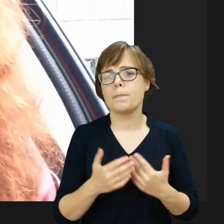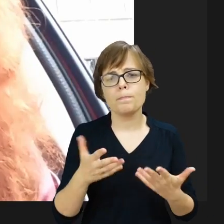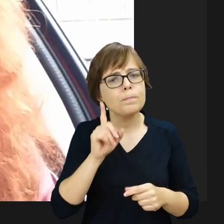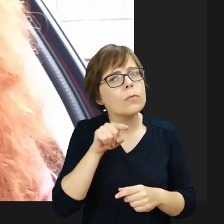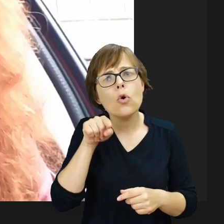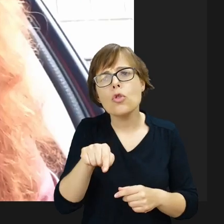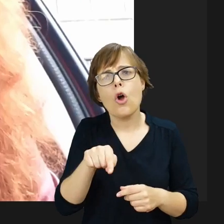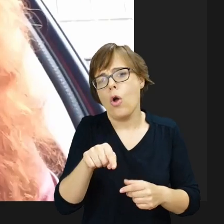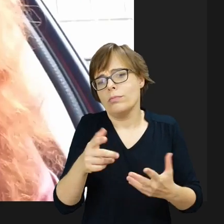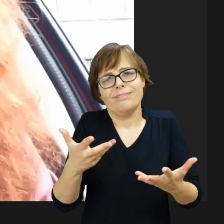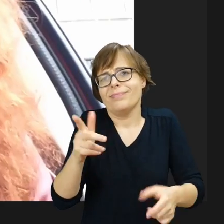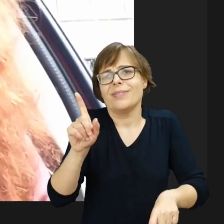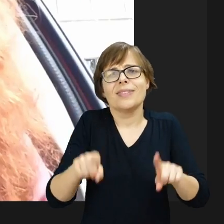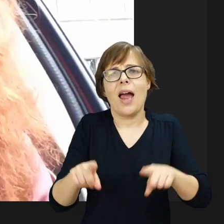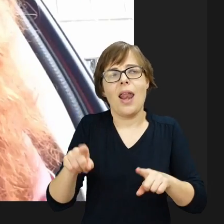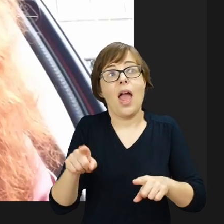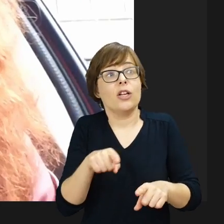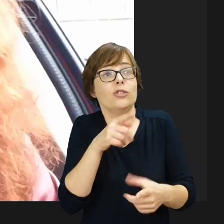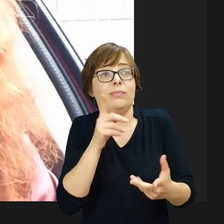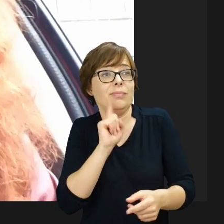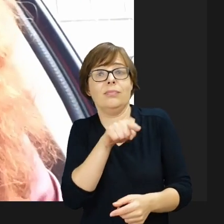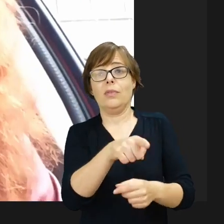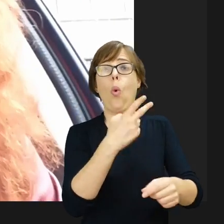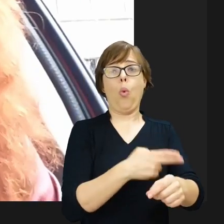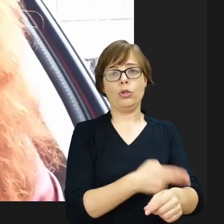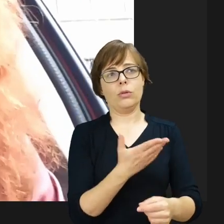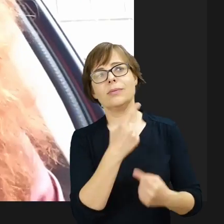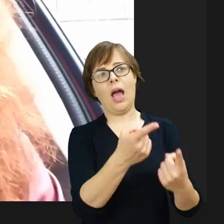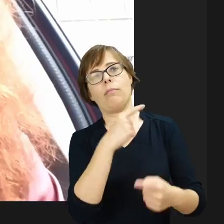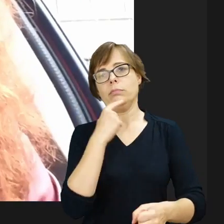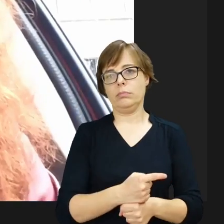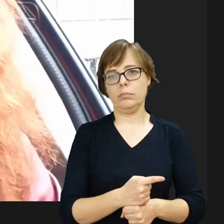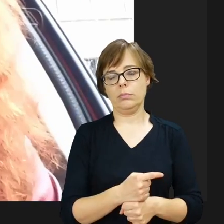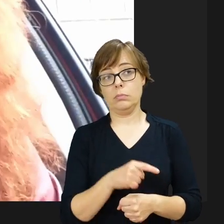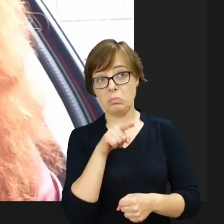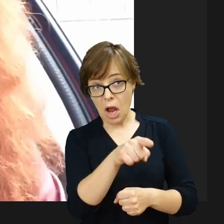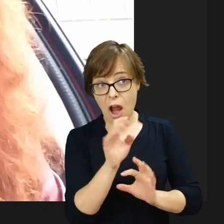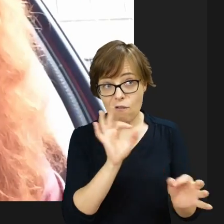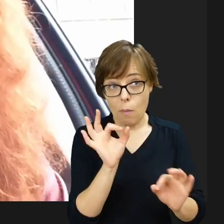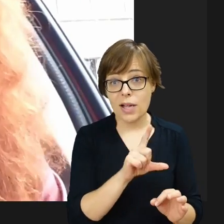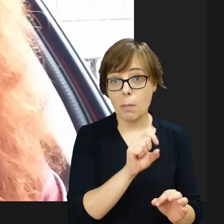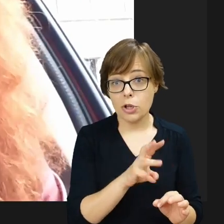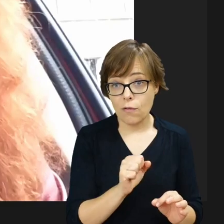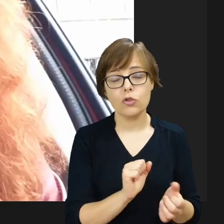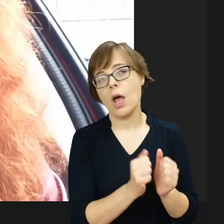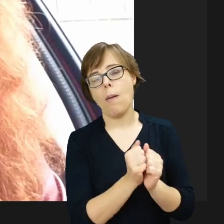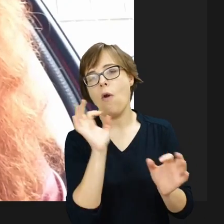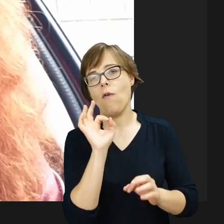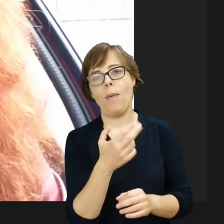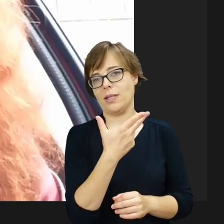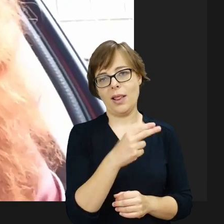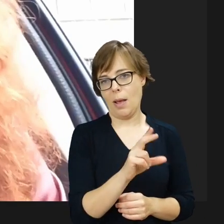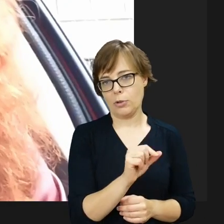wyłącznie od organu, od urzędu, co sobie uzna za informację przetworzoną, a co nie. No i